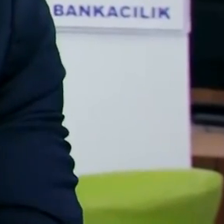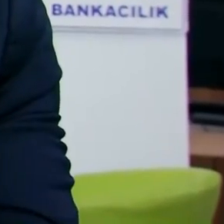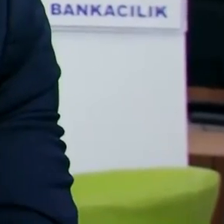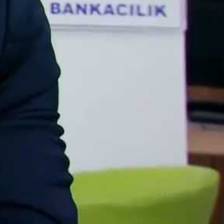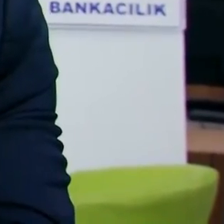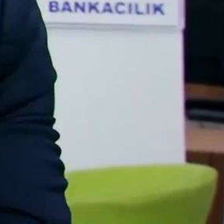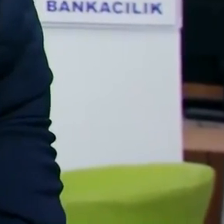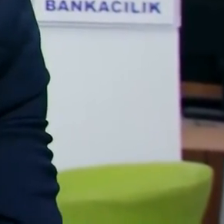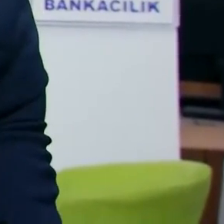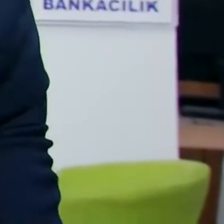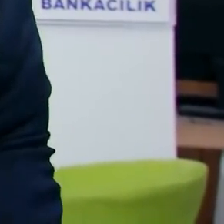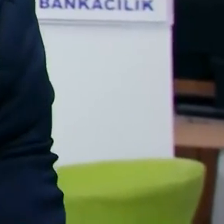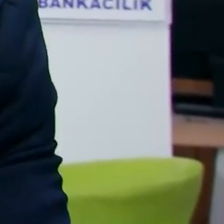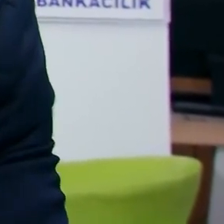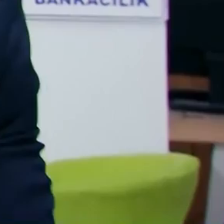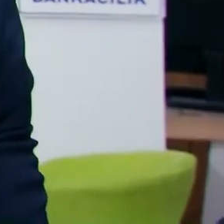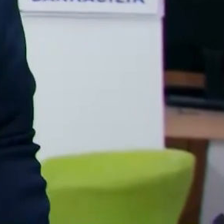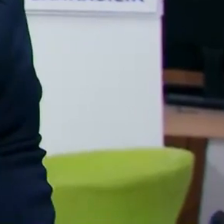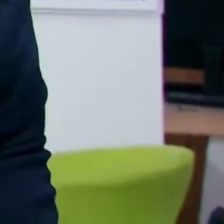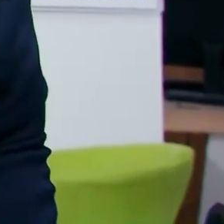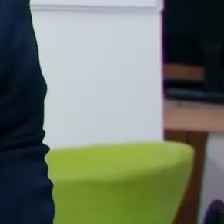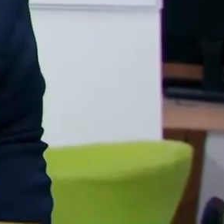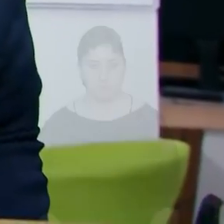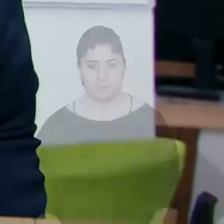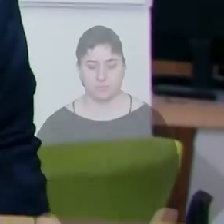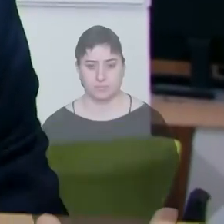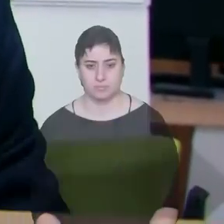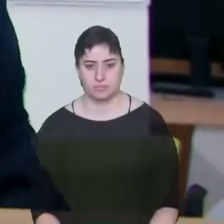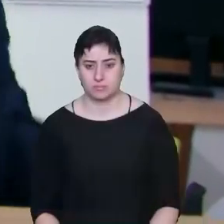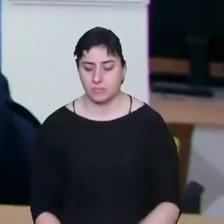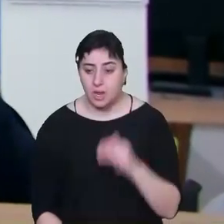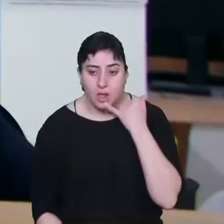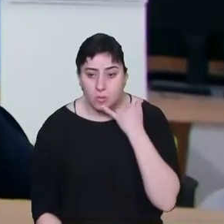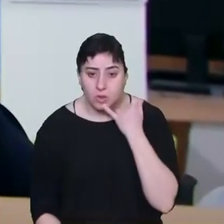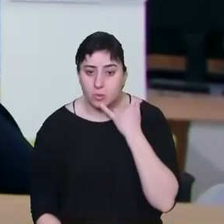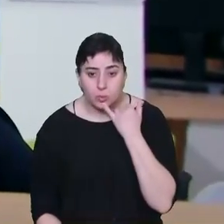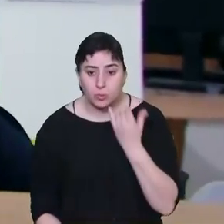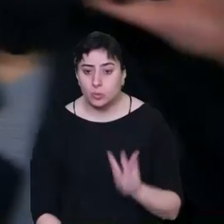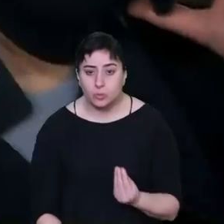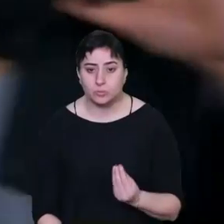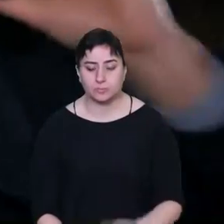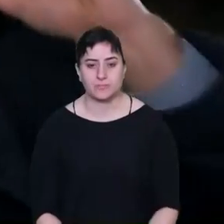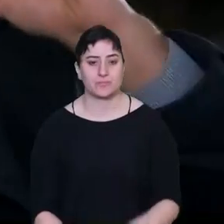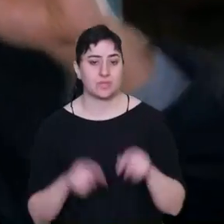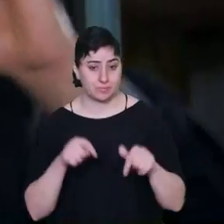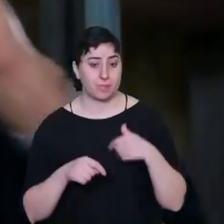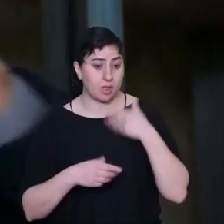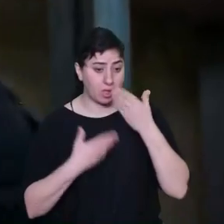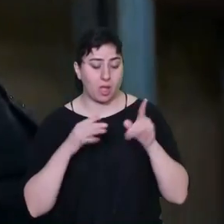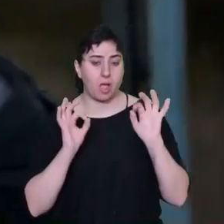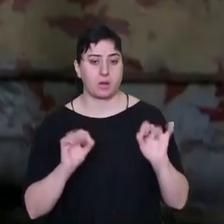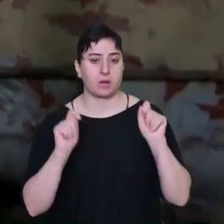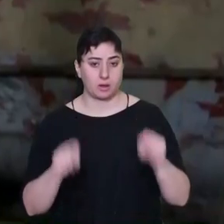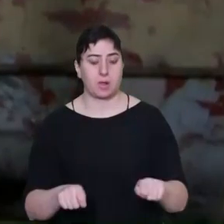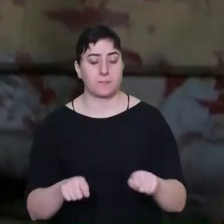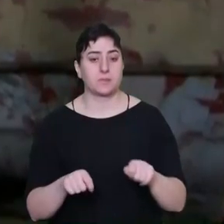Gözü yaşlı, çaresizlik içinde kıvranıyor. Alo, alo. Şimdi sana söylediklerimizi aynen